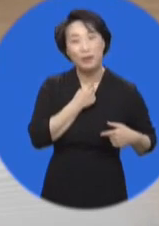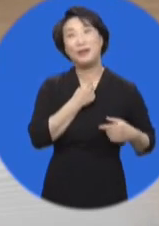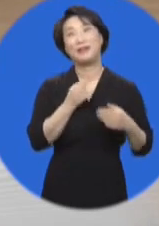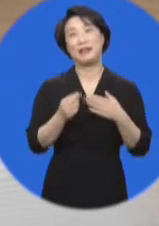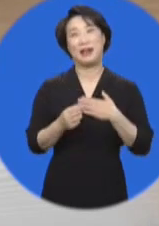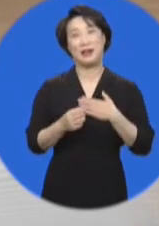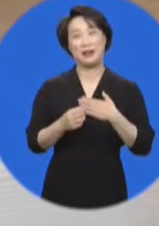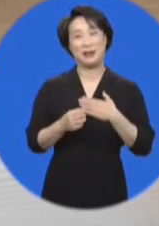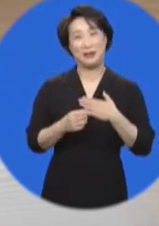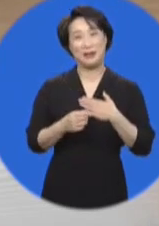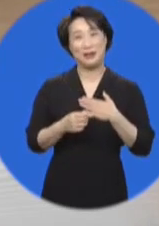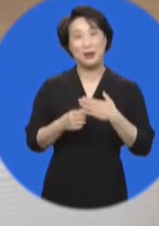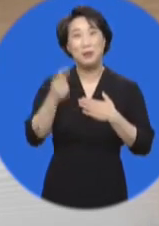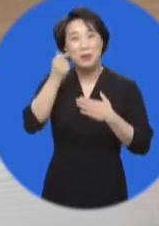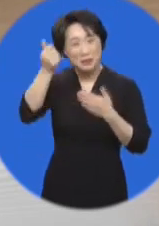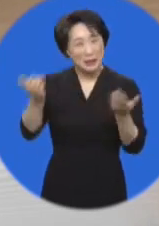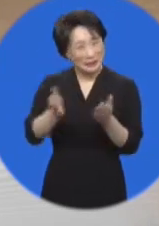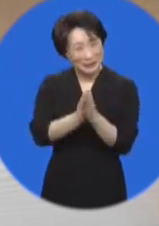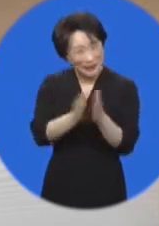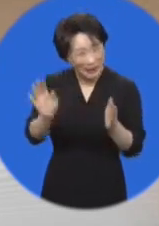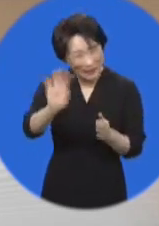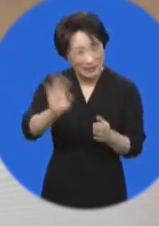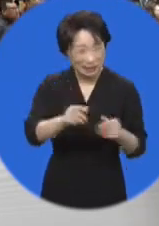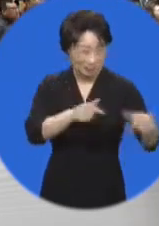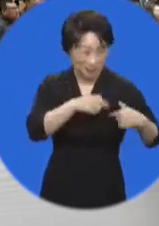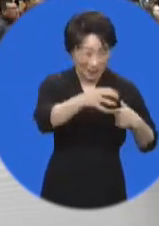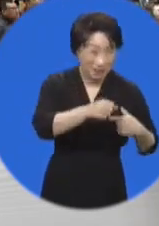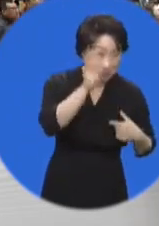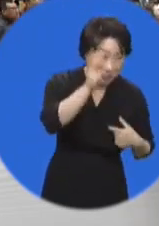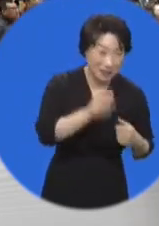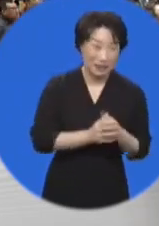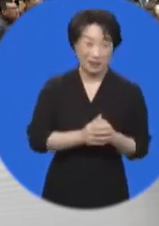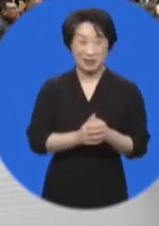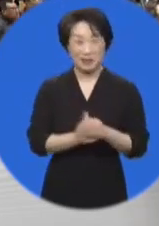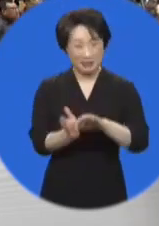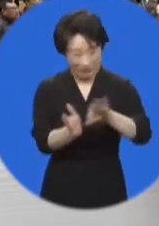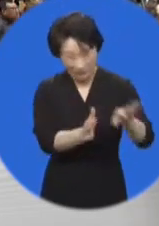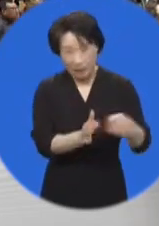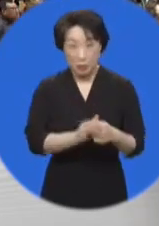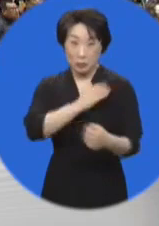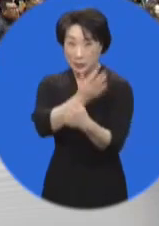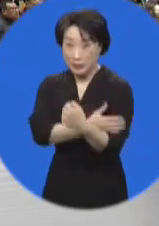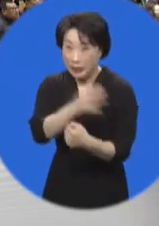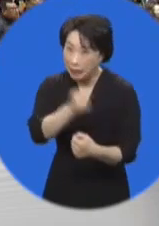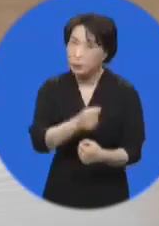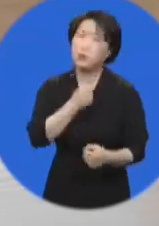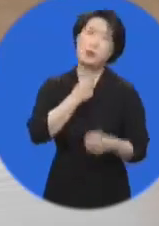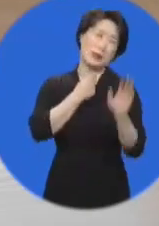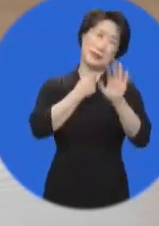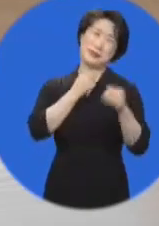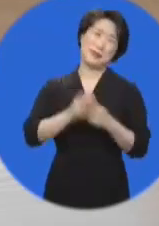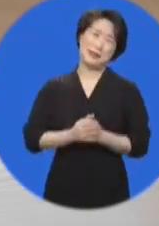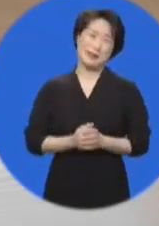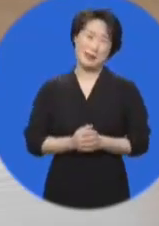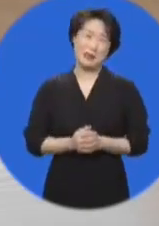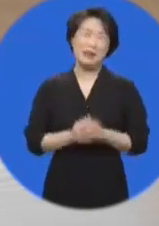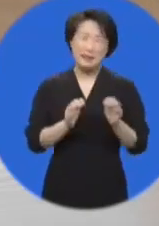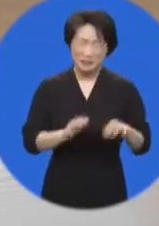소원이라면 명예 가졌겠지요. 권세를 갖는 것도 소원이 아니에요. 그럼요. 근데 왜